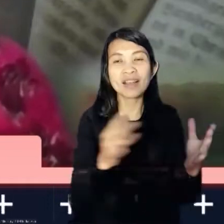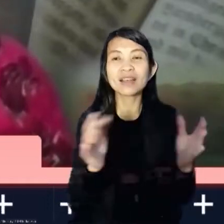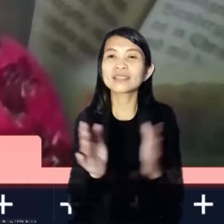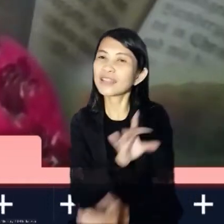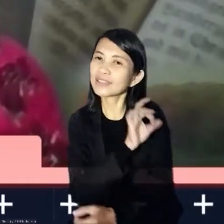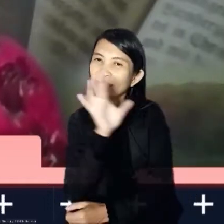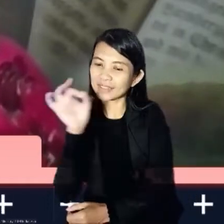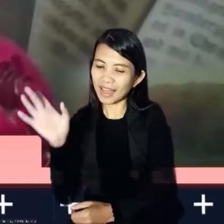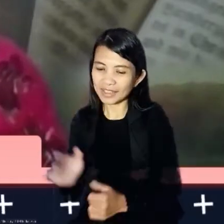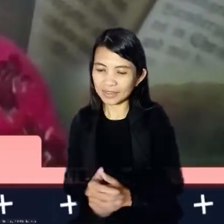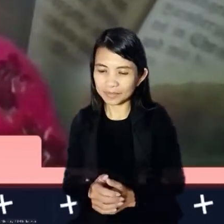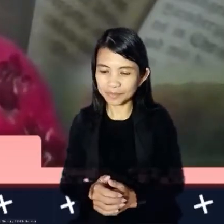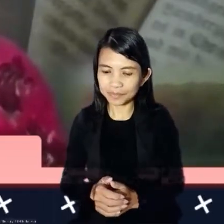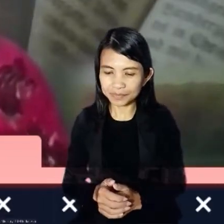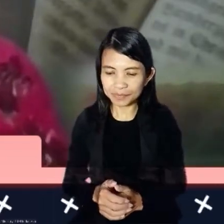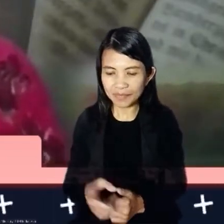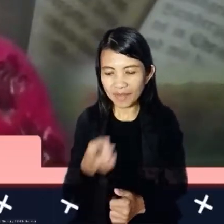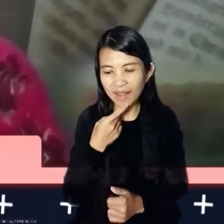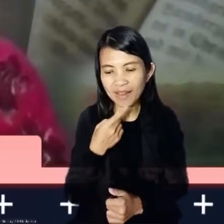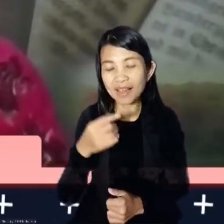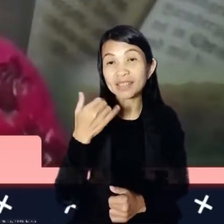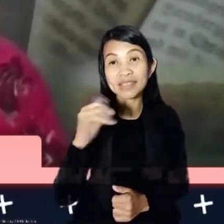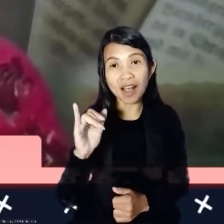berkaitan dengan kiamat